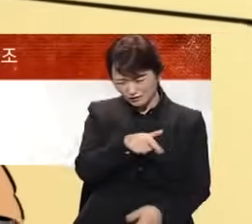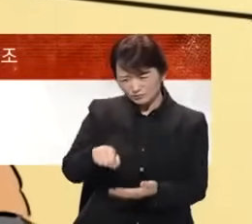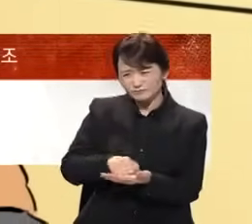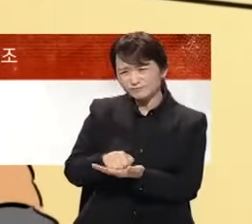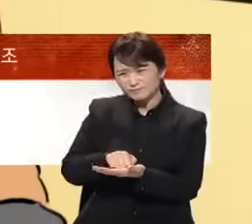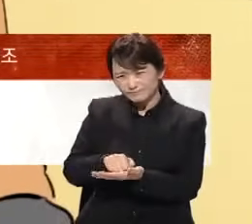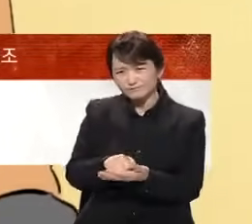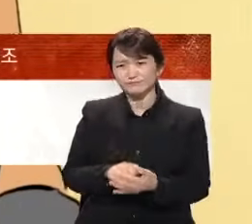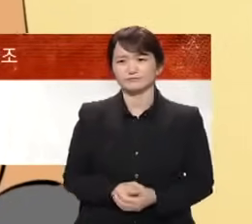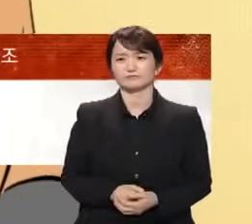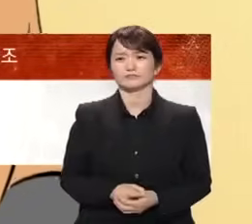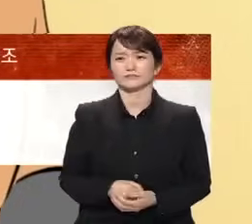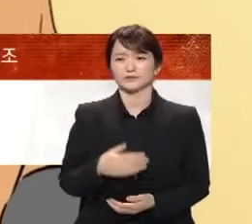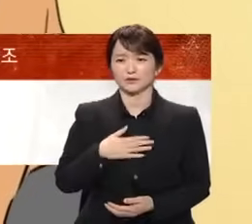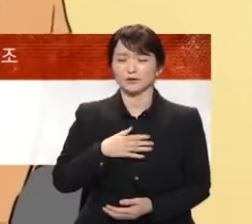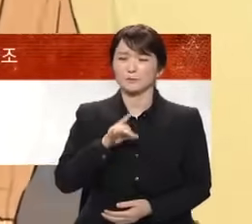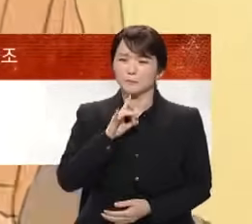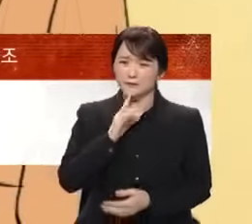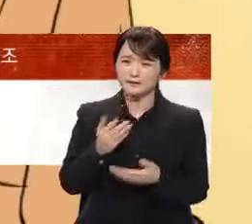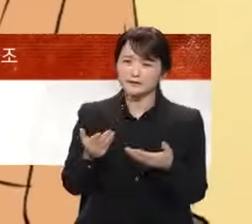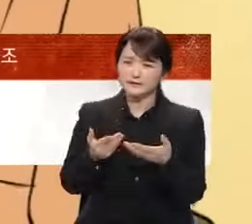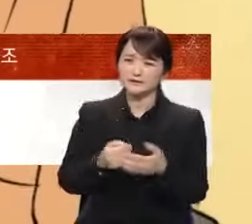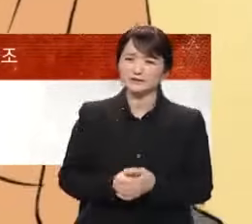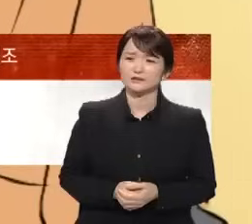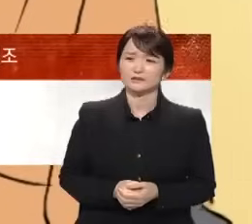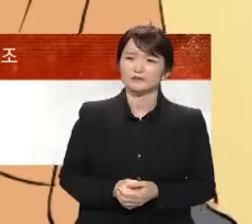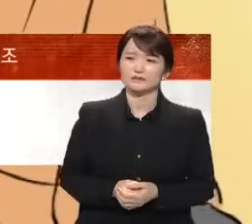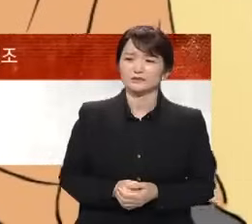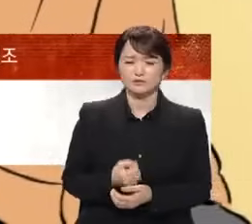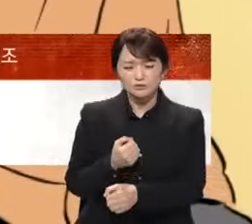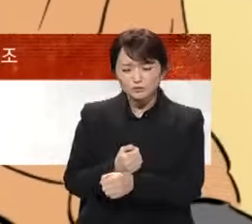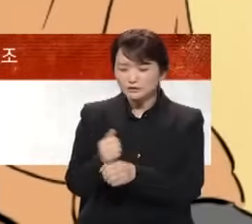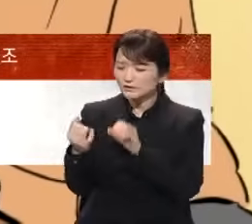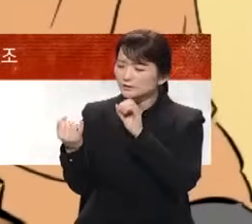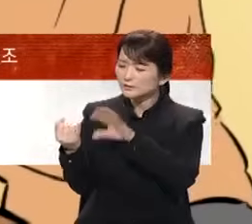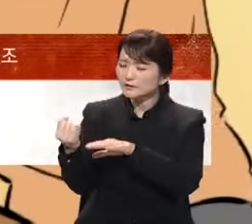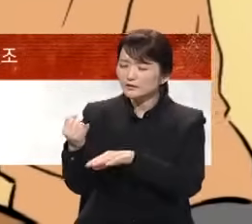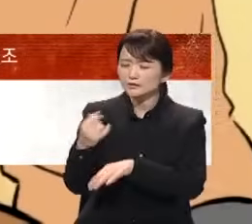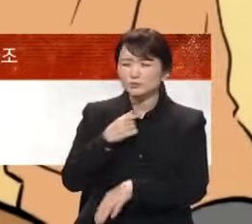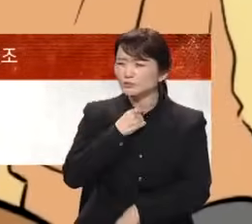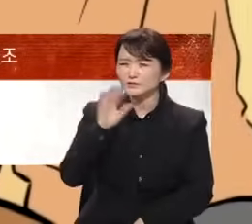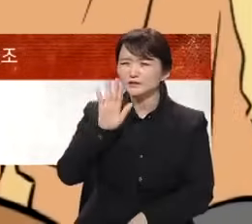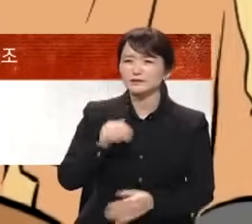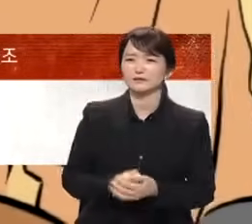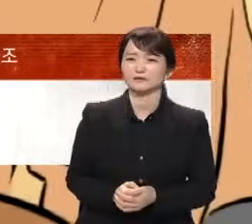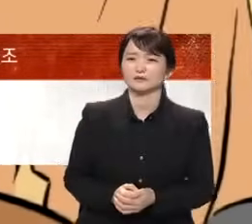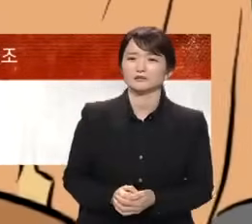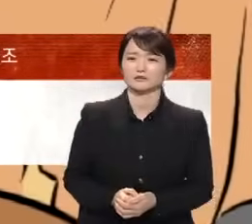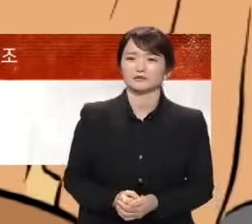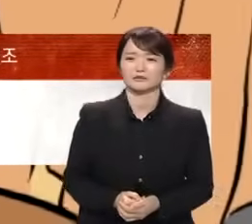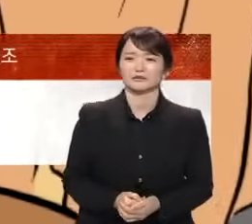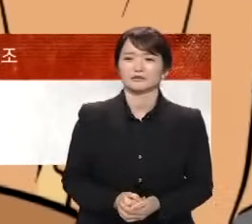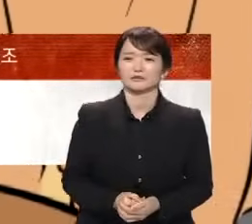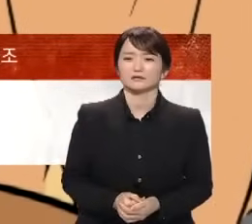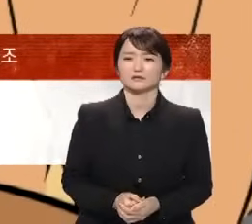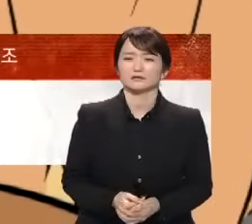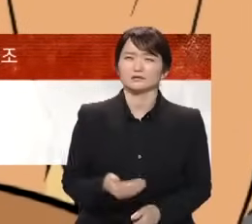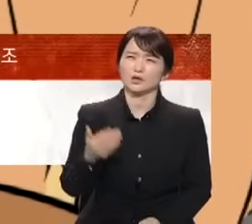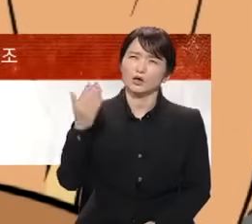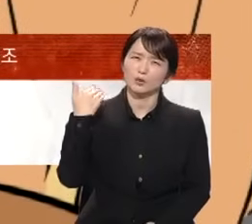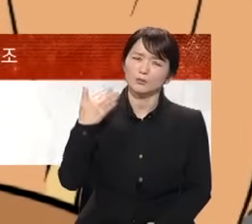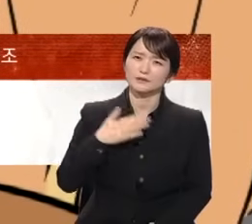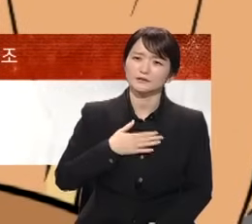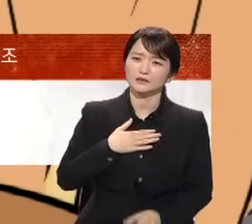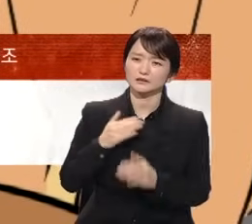했는데 올라올 때 뭐 수고했단 말 그런 건 아예 바라지도 않는데 적어도 저희 친정에 전화 한 통 하면 좋잖아요. 처갓집에